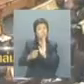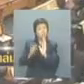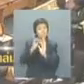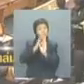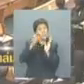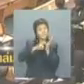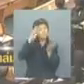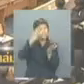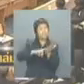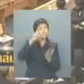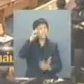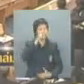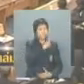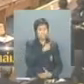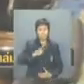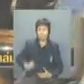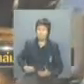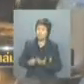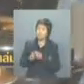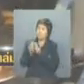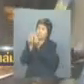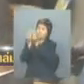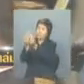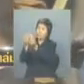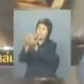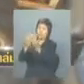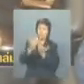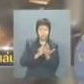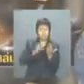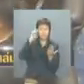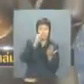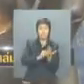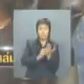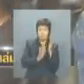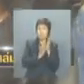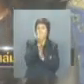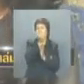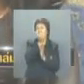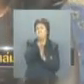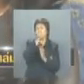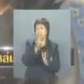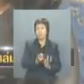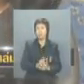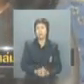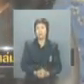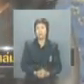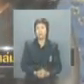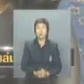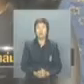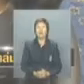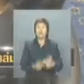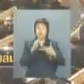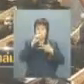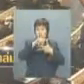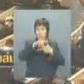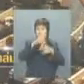ระหม่อมแต่งตั้งประธานและรองประธานสภาผู้แทนราษฎรอย่างเป็นทางการค่ะโดยนายสมศักดิ์นั้นได้แสดงความตั้งใจในการที่จะท